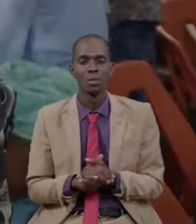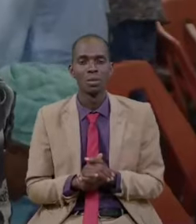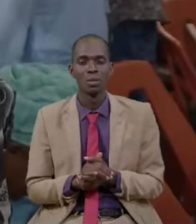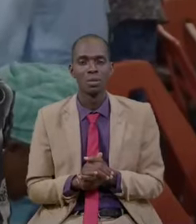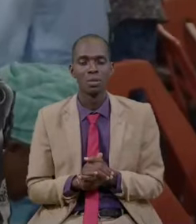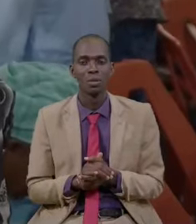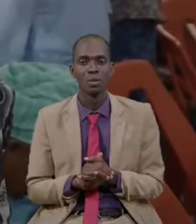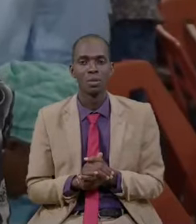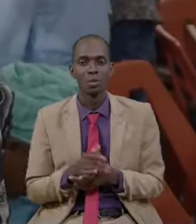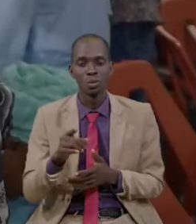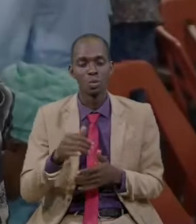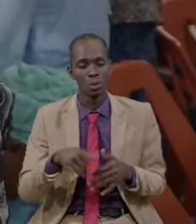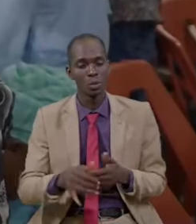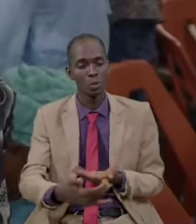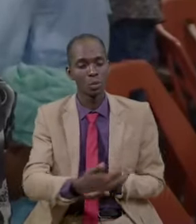Si tu reçois les dons d'eux,